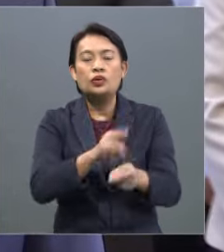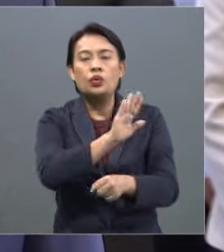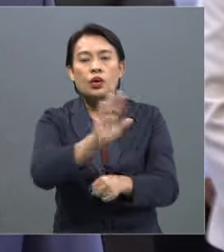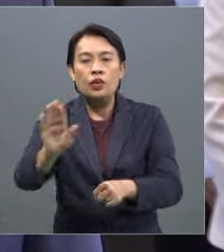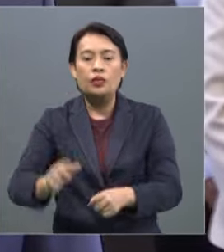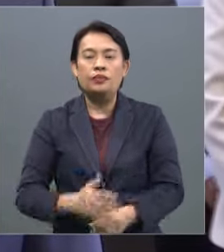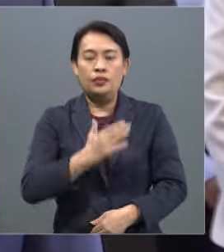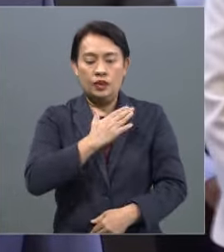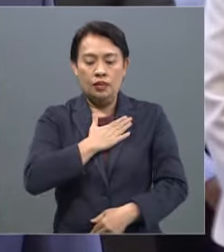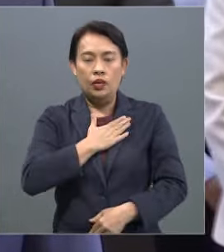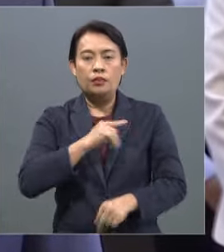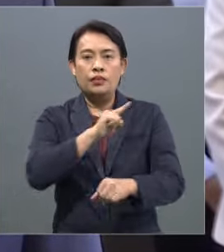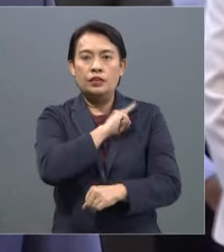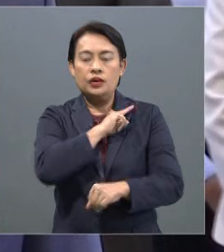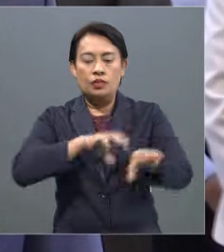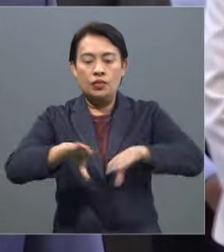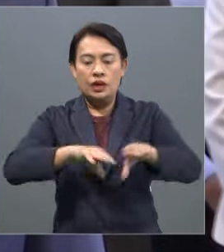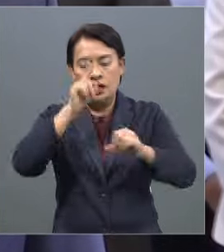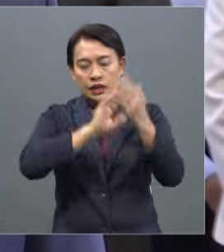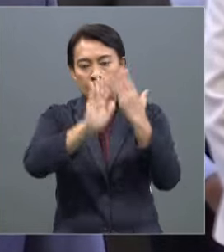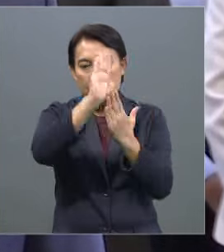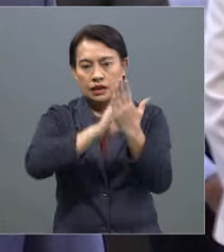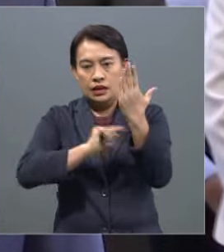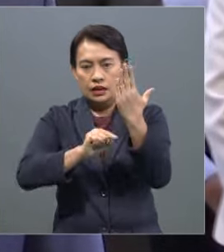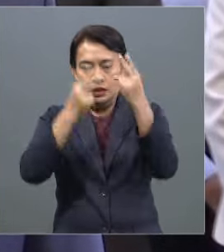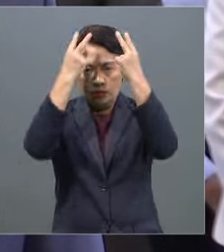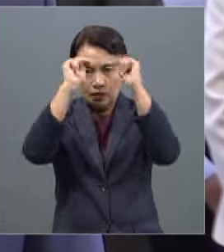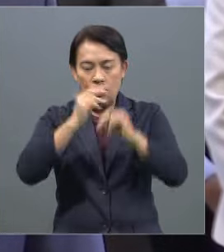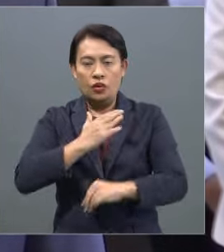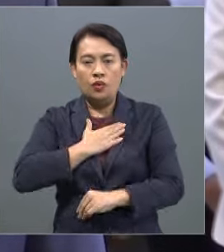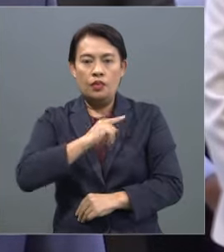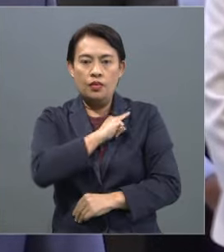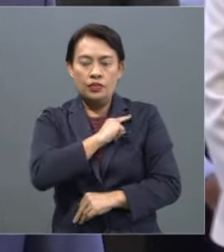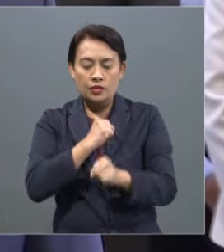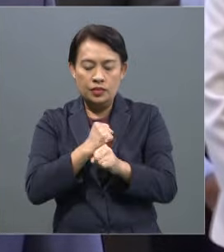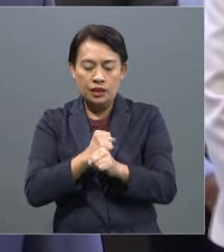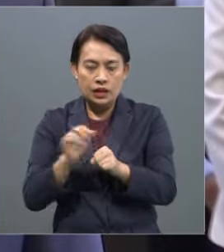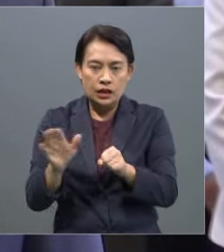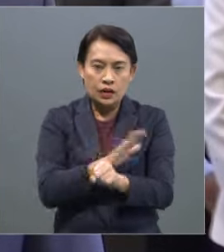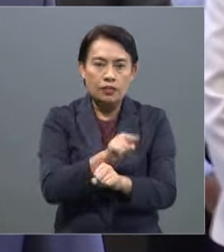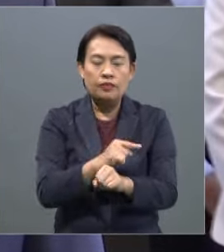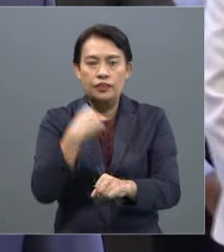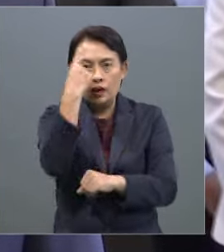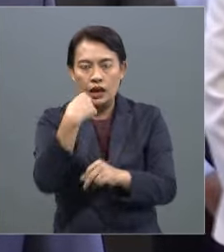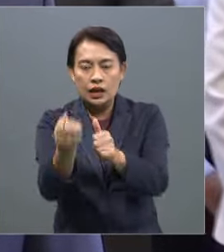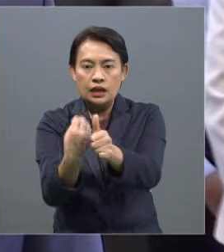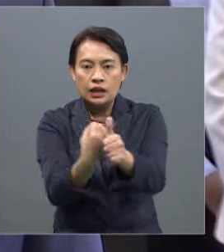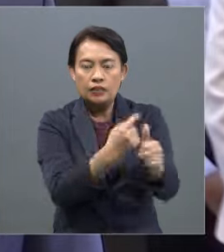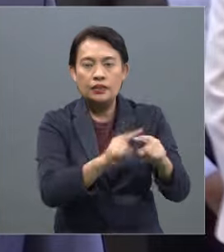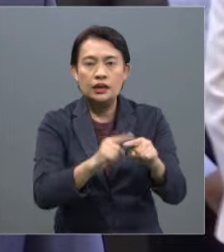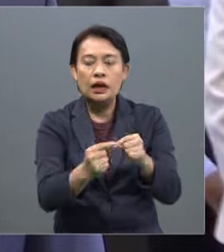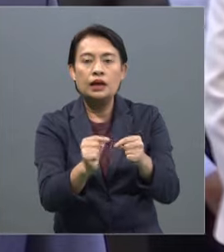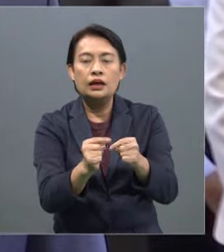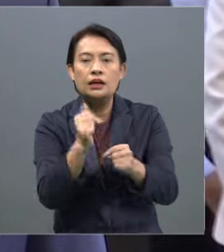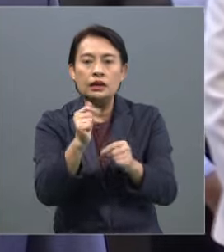ทางผมผมมีหน้าที่บริหารบ้านเมืองในฐานะนายกรัฐมนตรีผมก็ทำหน้าที่ของผมอย่างเต็มที่นะครับถ้าเกิดใครมีข้อคิดเห็นใครมีข้อเสนอแนะ